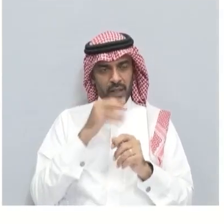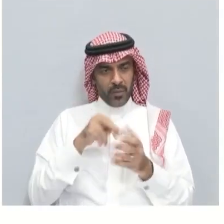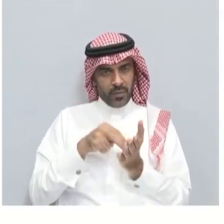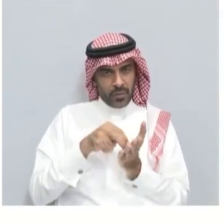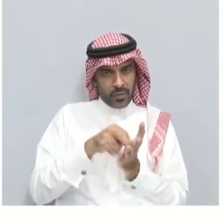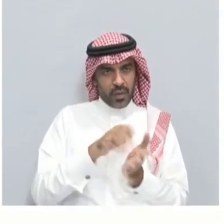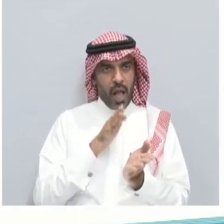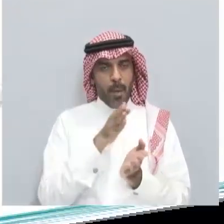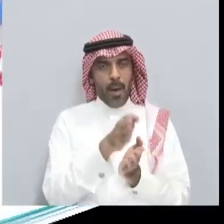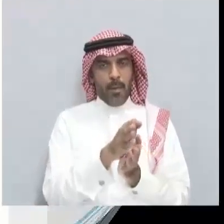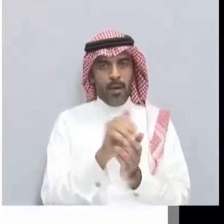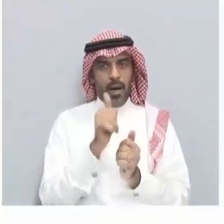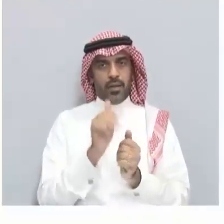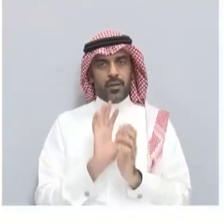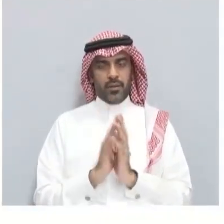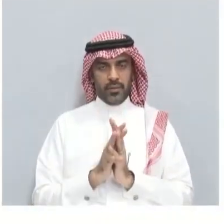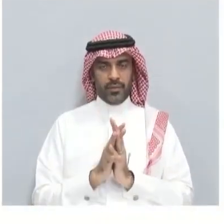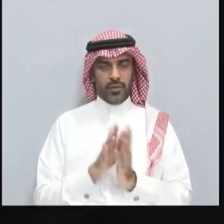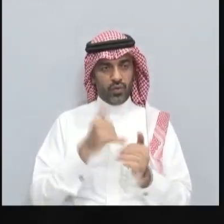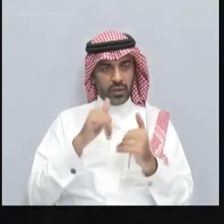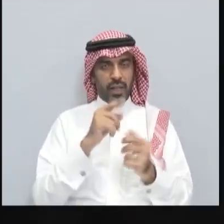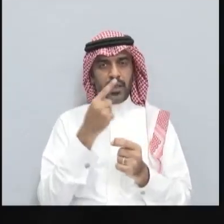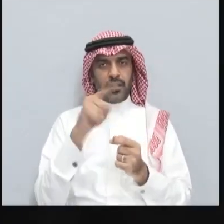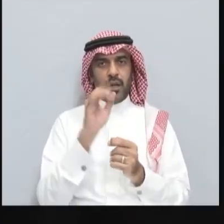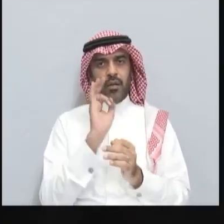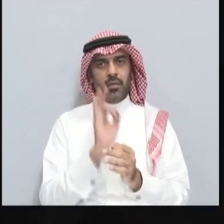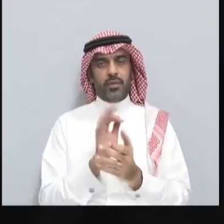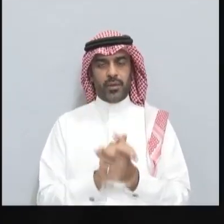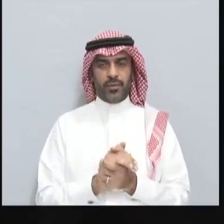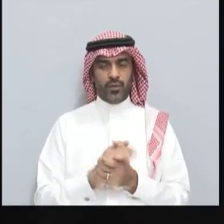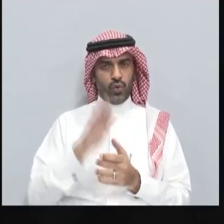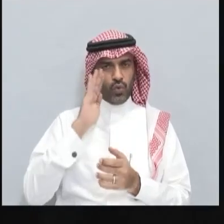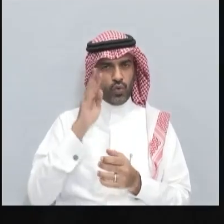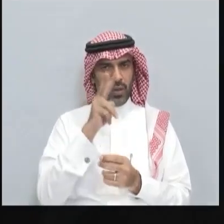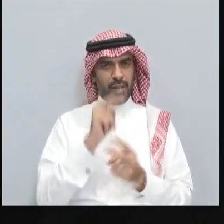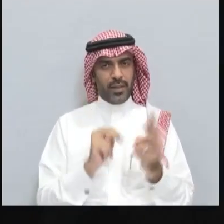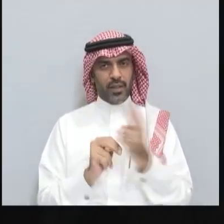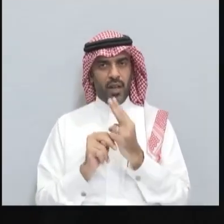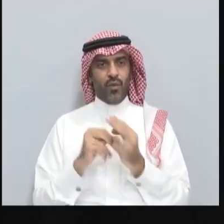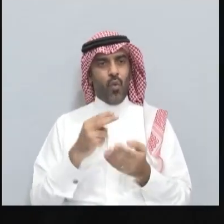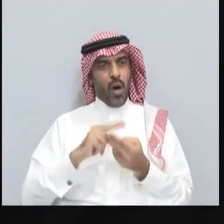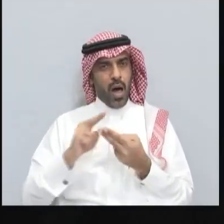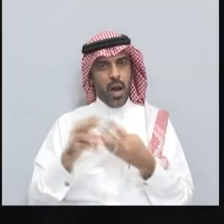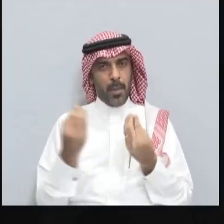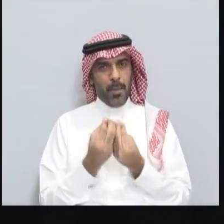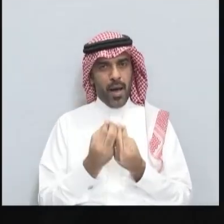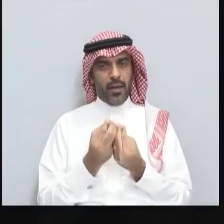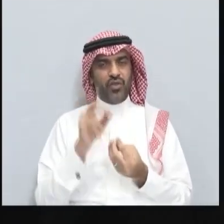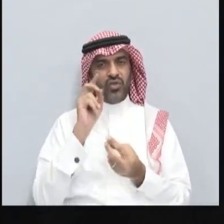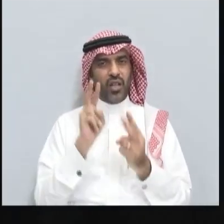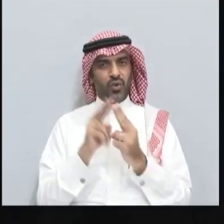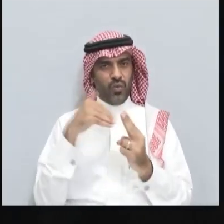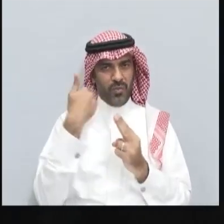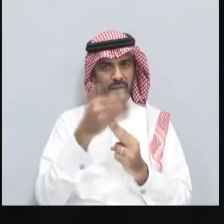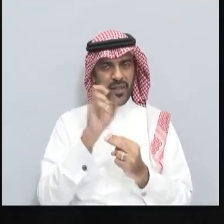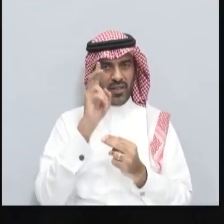بسرعه لكن المهم ان تتقدم في الاتجاه سليم اشكر لكم اعزائي الطلاب والطالبات حسن متابعتكم ابقوا معي في الفيديوهات